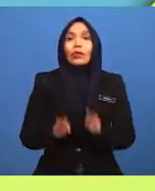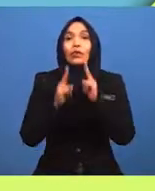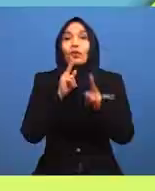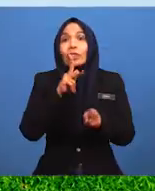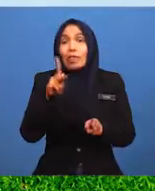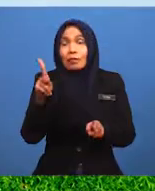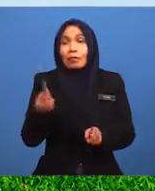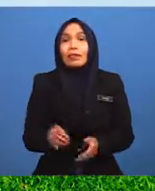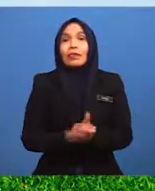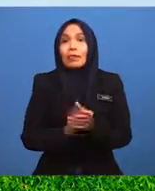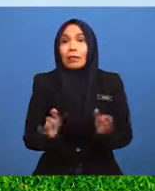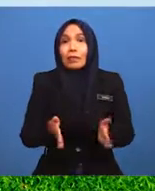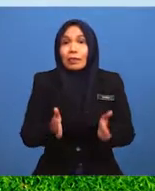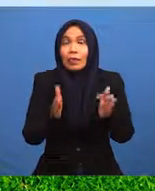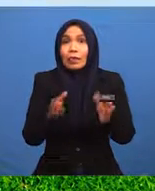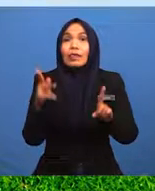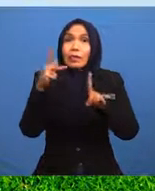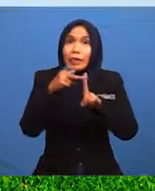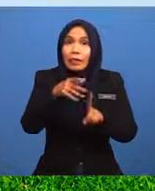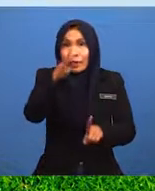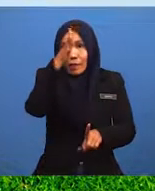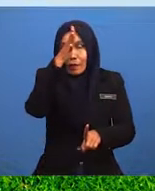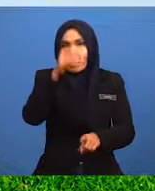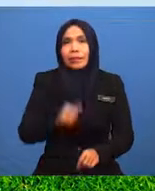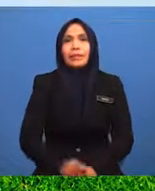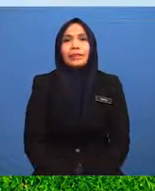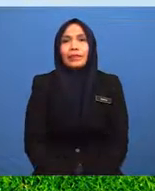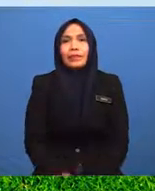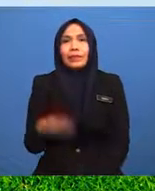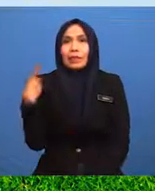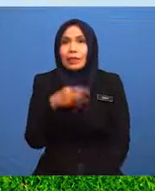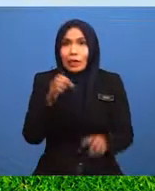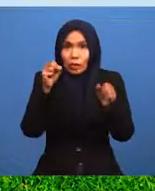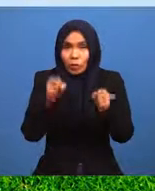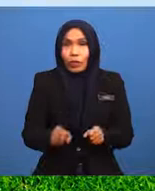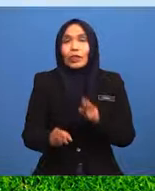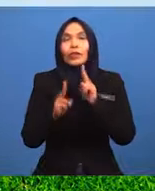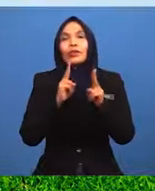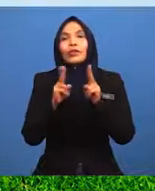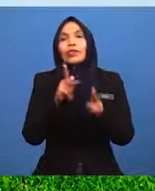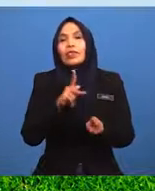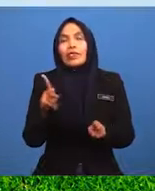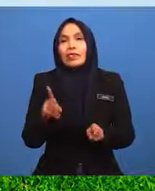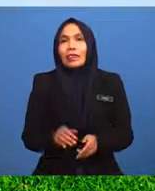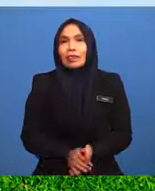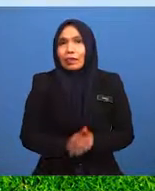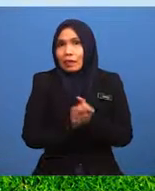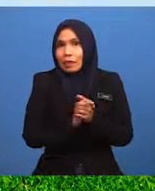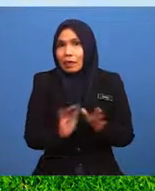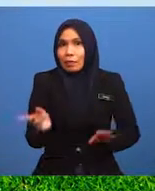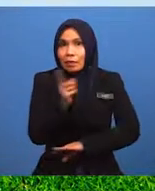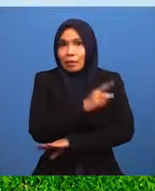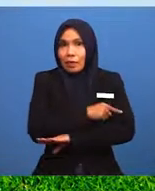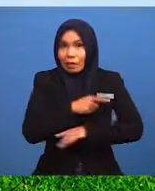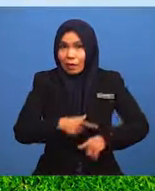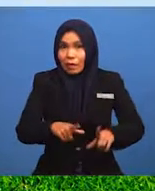ayahnya. Seterusnya, kita boleh mengucapkan selamat hari lahir, selamat hari ulang